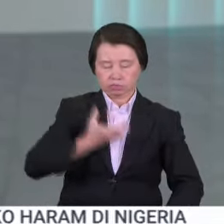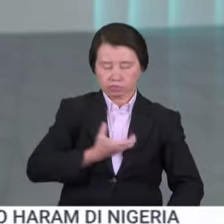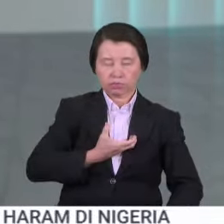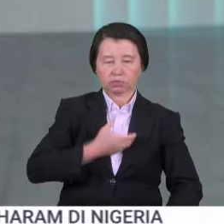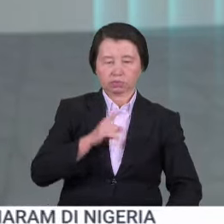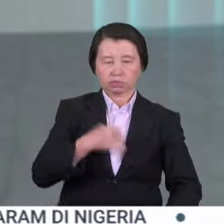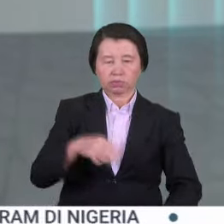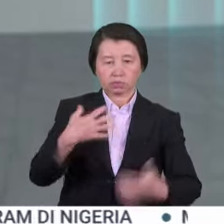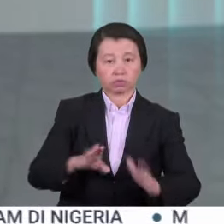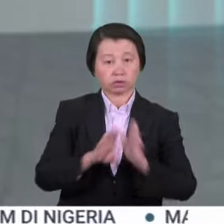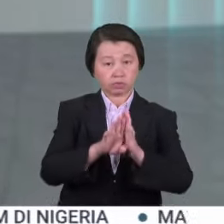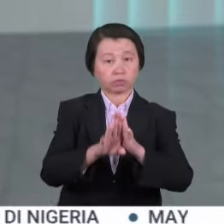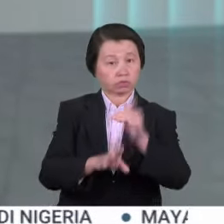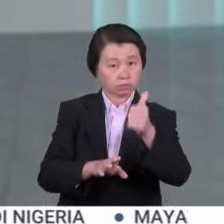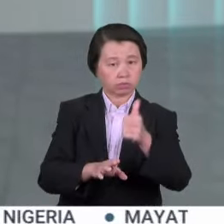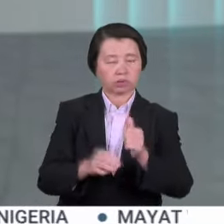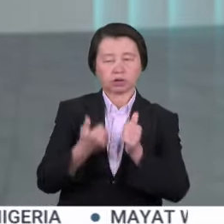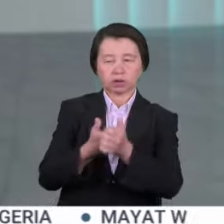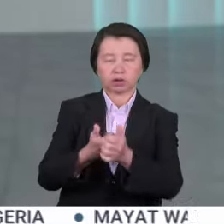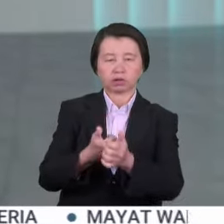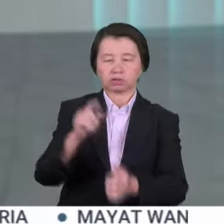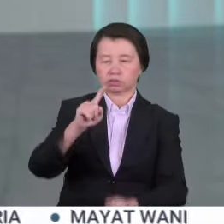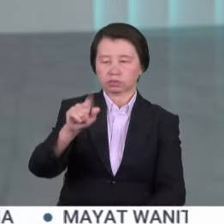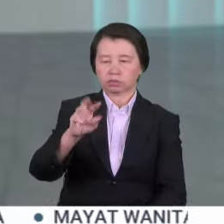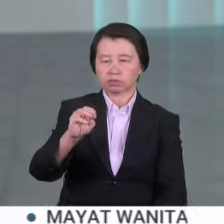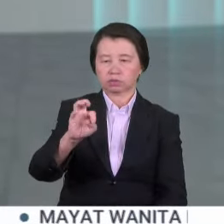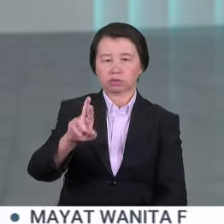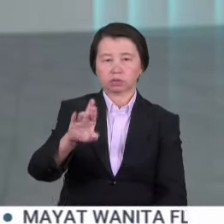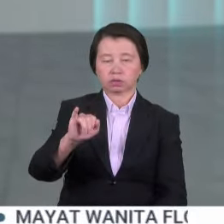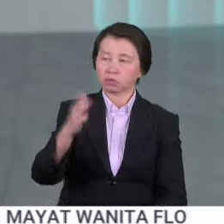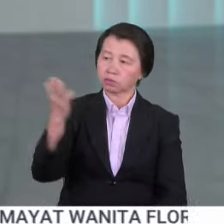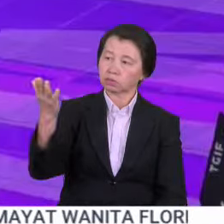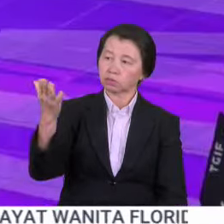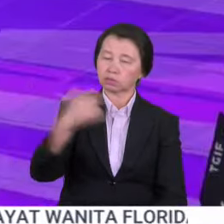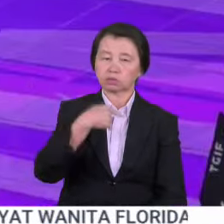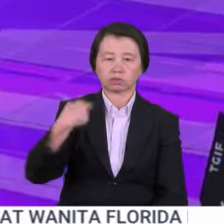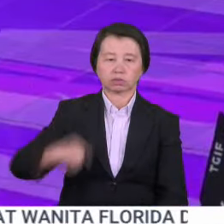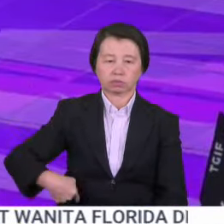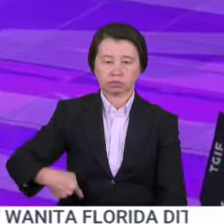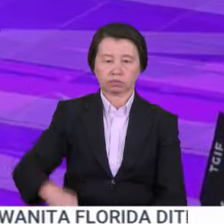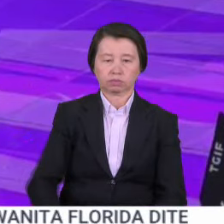dan telah terbukti. Ikuti laporan Muhammad Zamri Suharani.